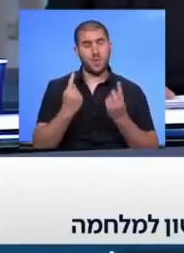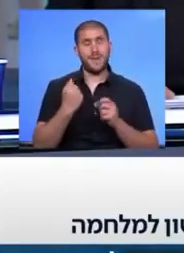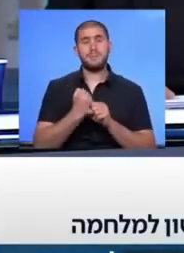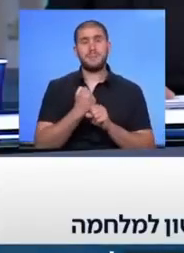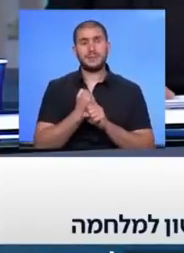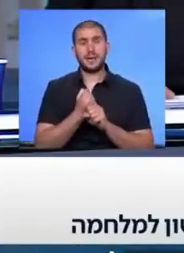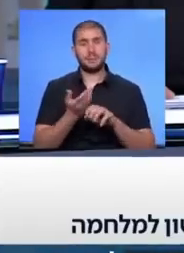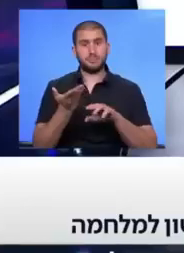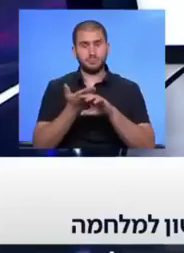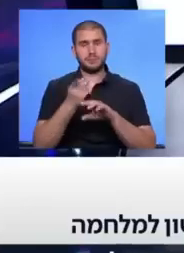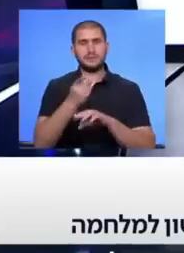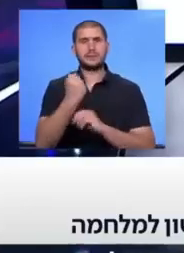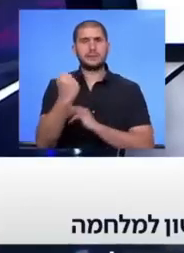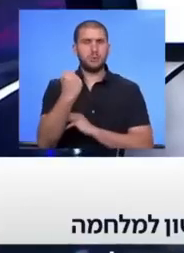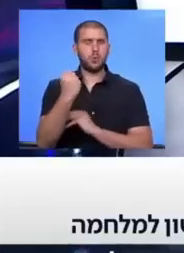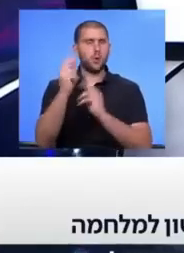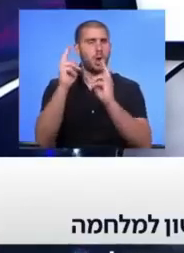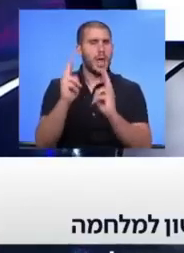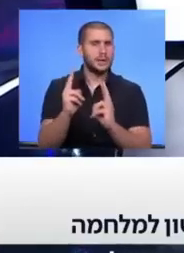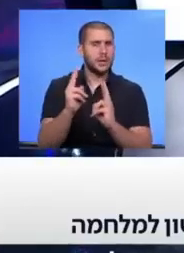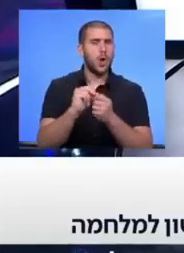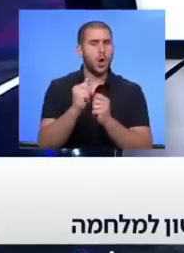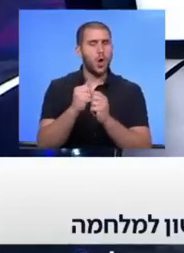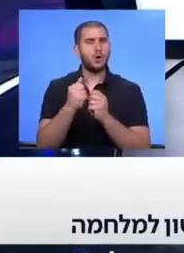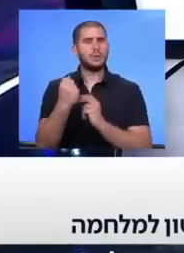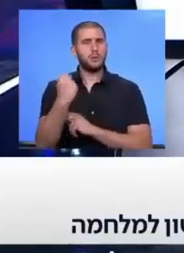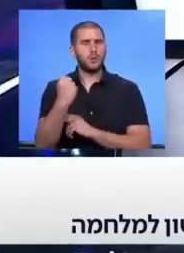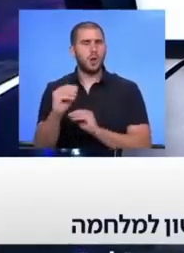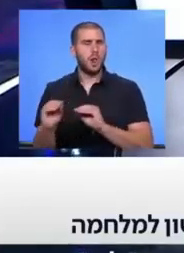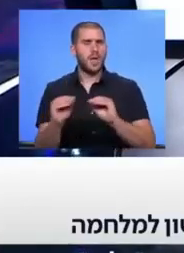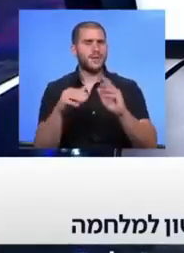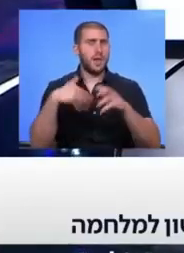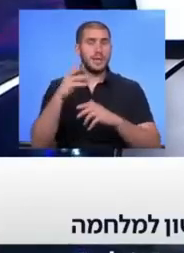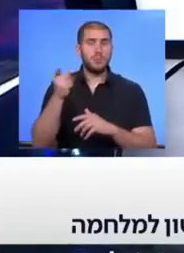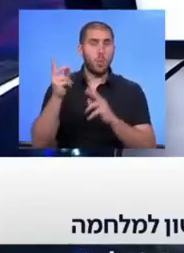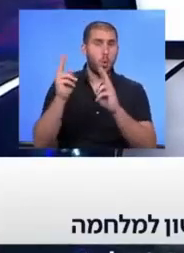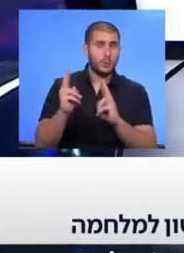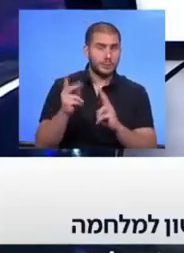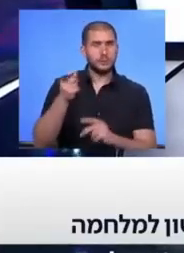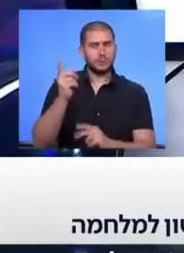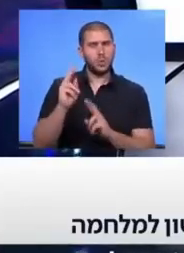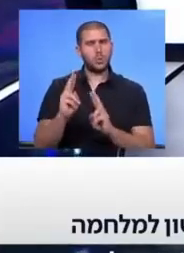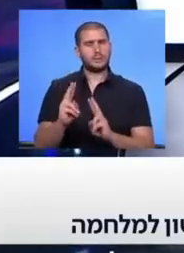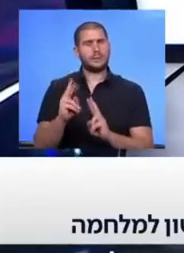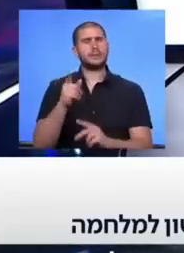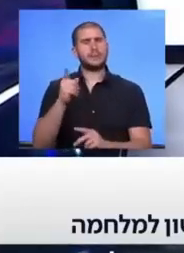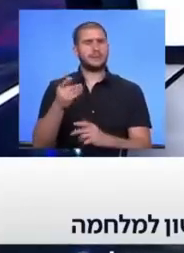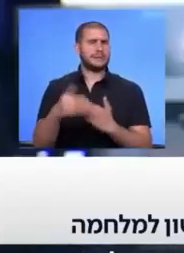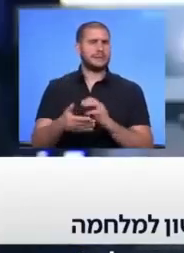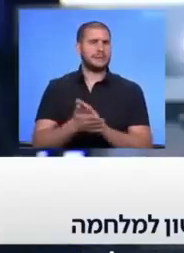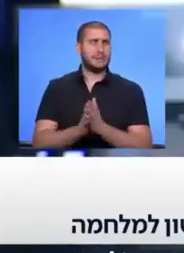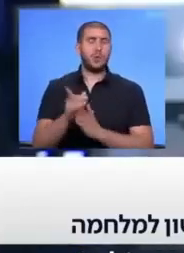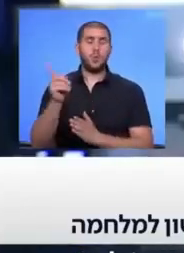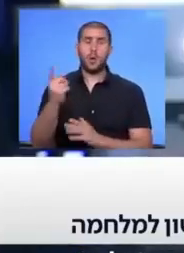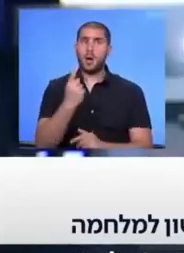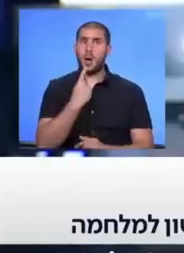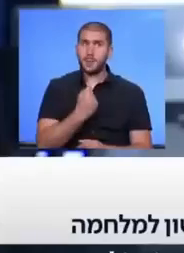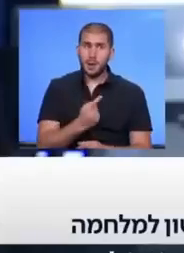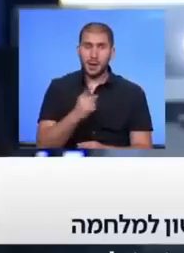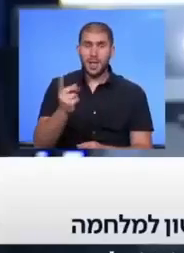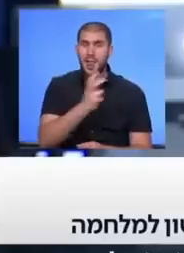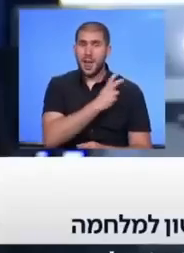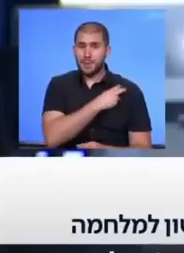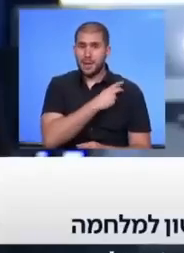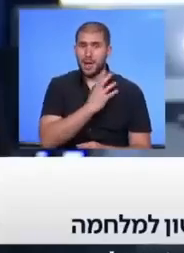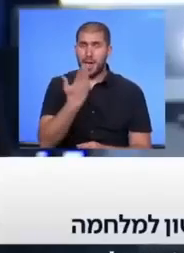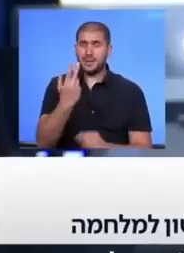שמגיע אליו בסמכותו לעצור אותו, או משתו להעביר אותו, אם הוא עוצר אותו, הוא עוצר אותו, וזה נגמר. הוא אומר שלרמטכ"ל לא